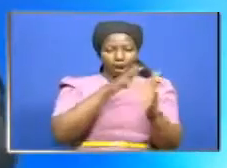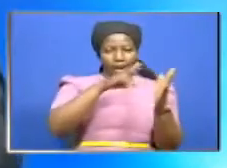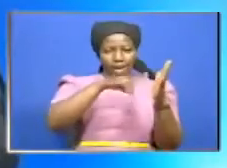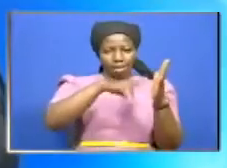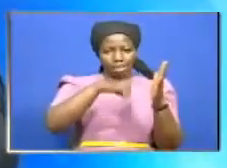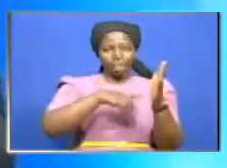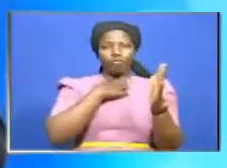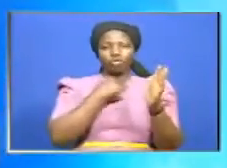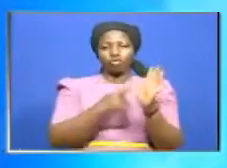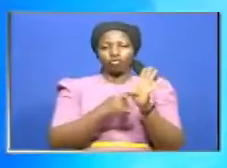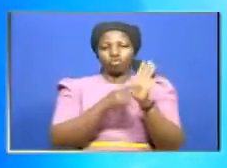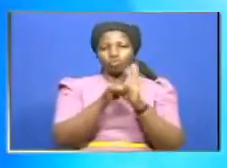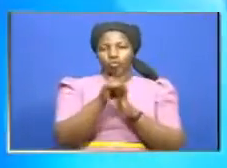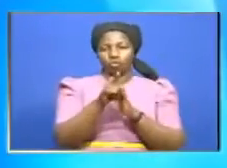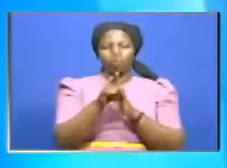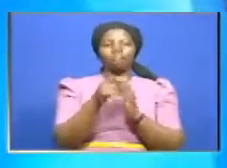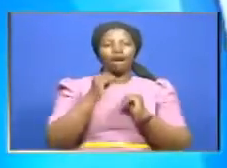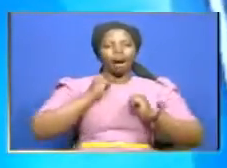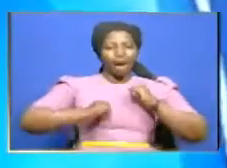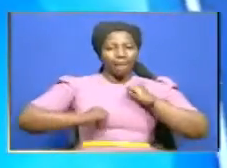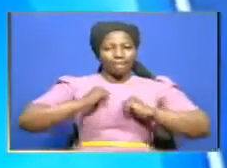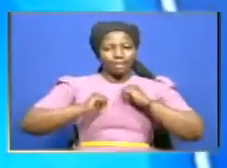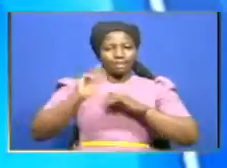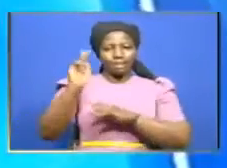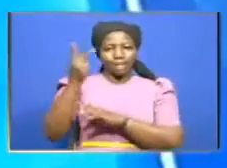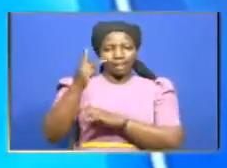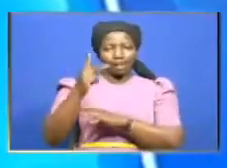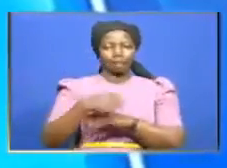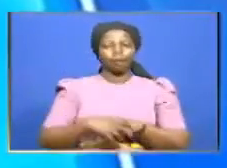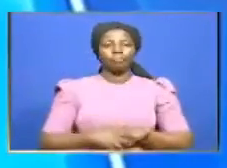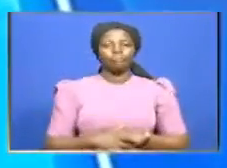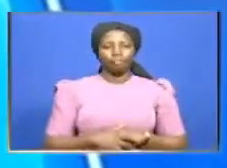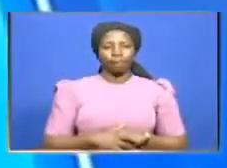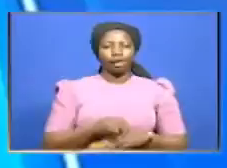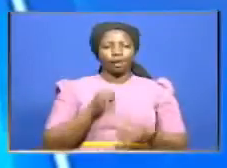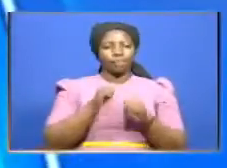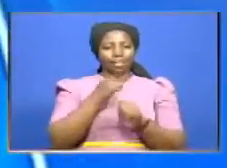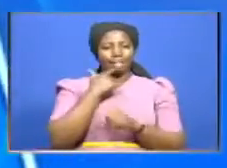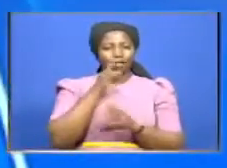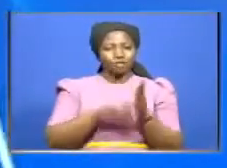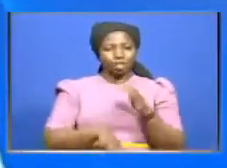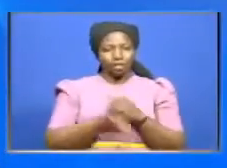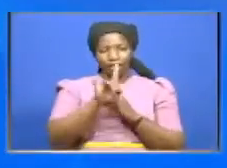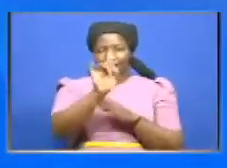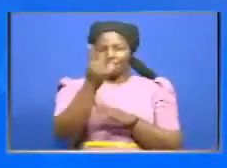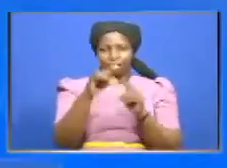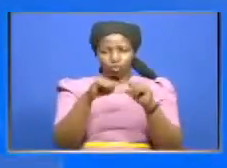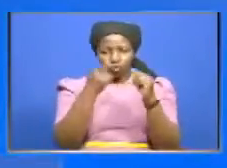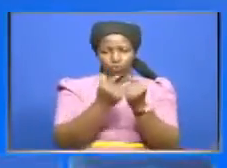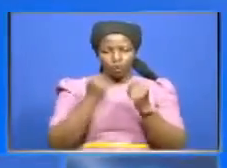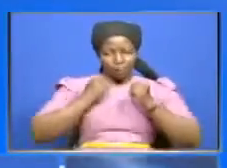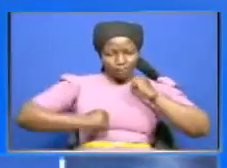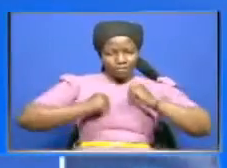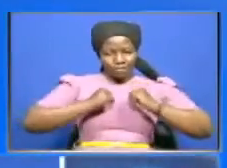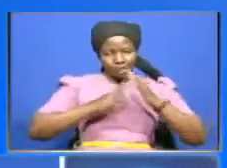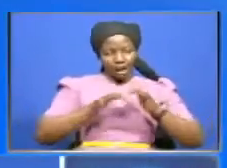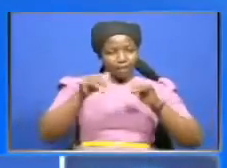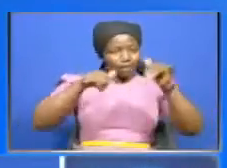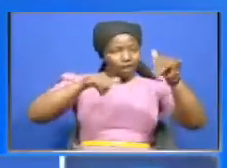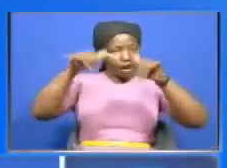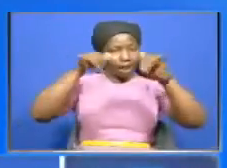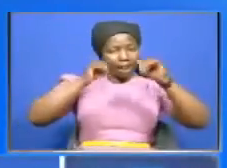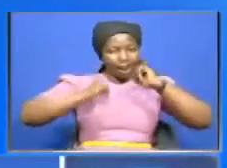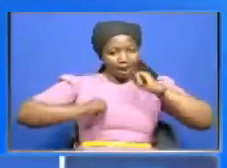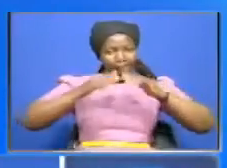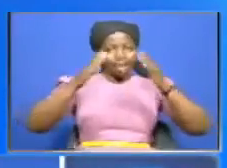Wacha nikuletee hii ya Athletics Kenya, ambayo inasema kwamba kundi la kwanza la wanariadha wa nchi za kigeni wanatarajiwa